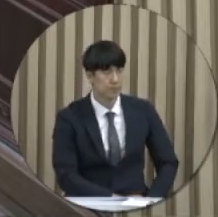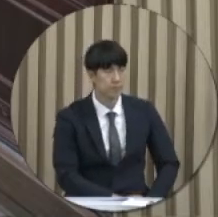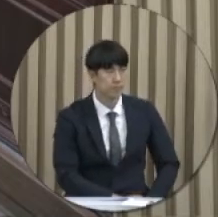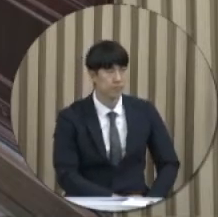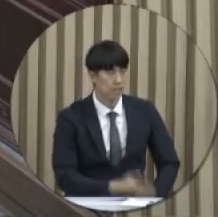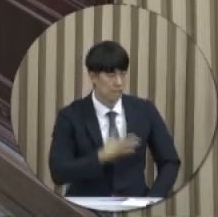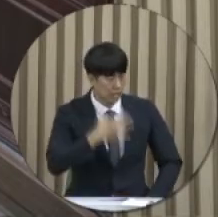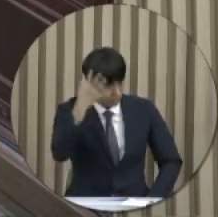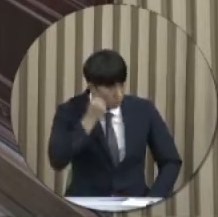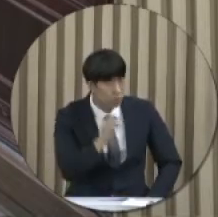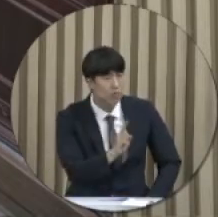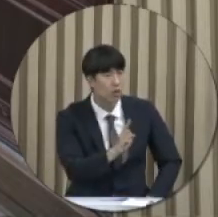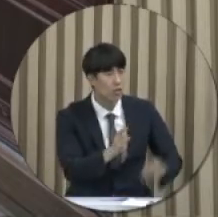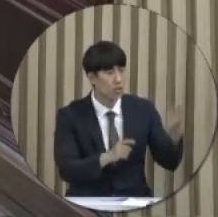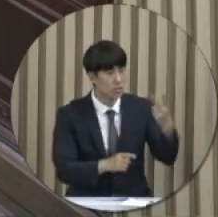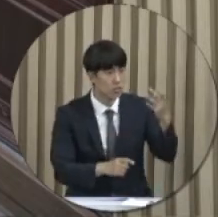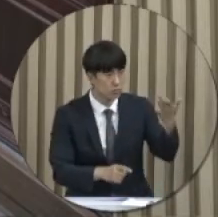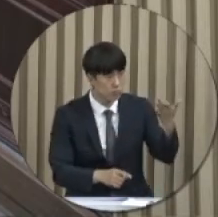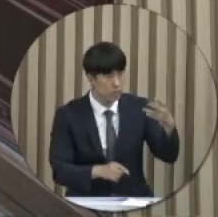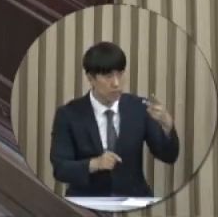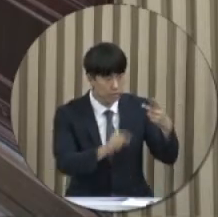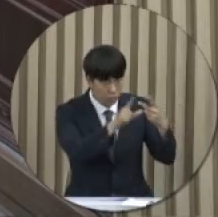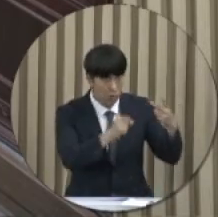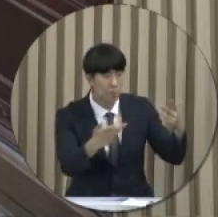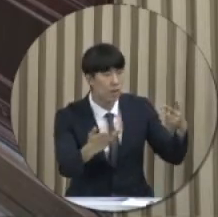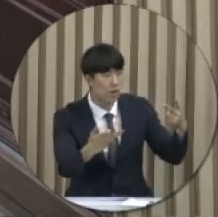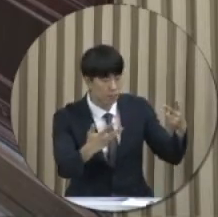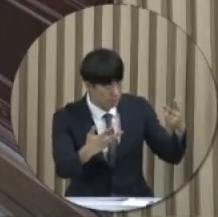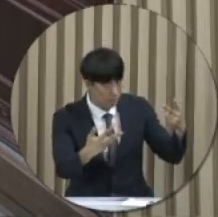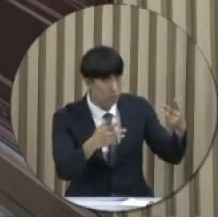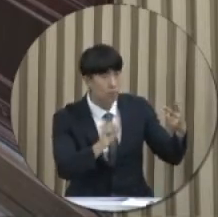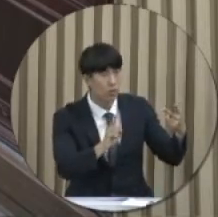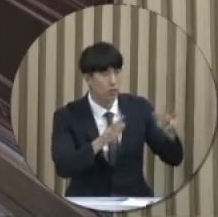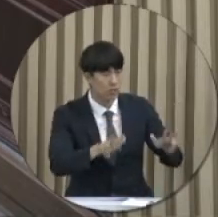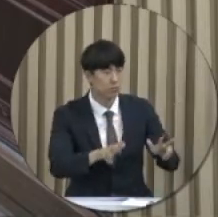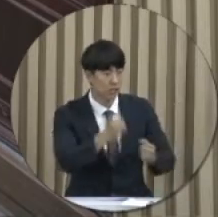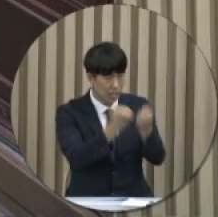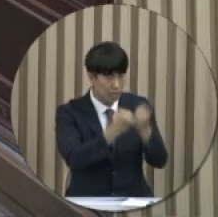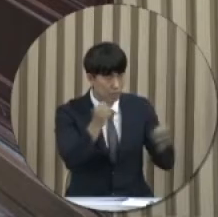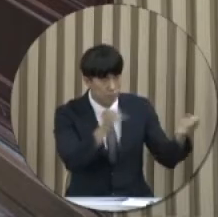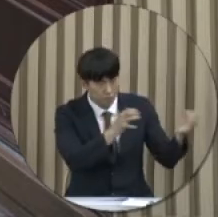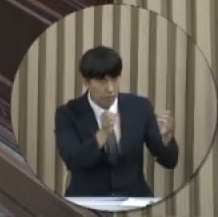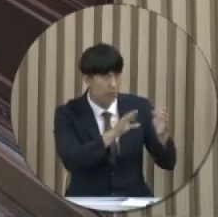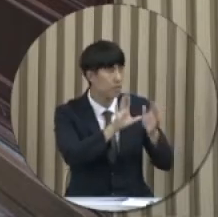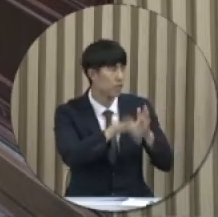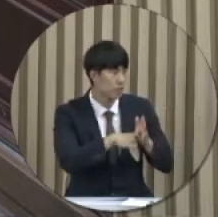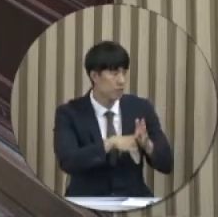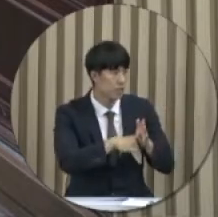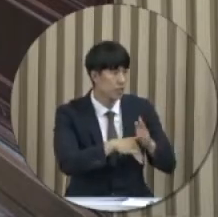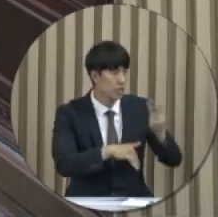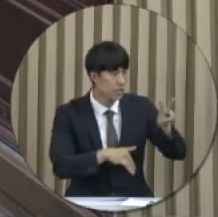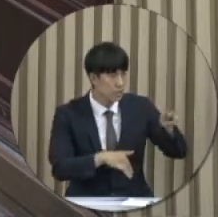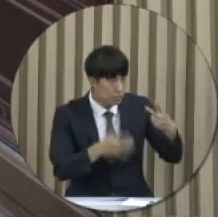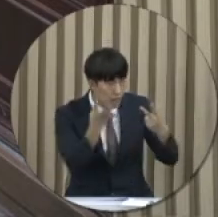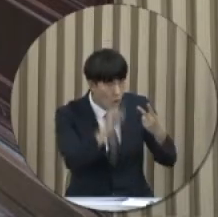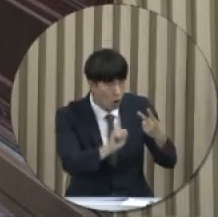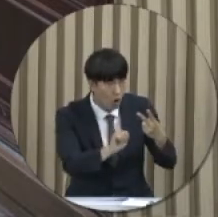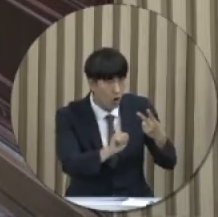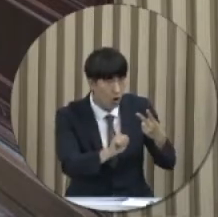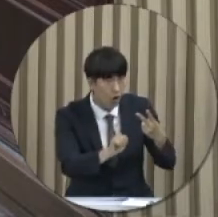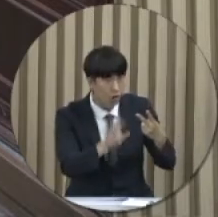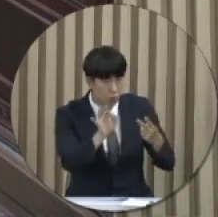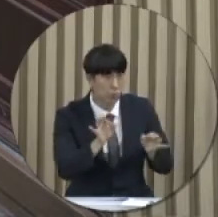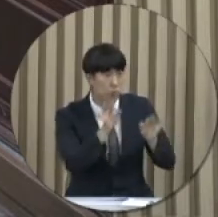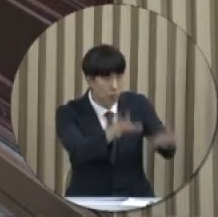저도 기억을 하고 있는데요. 19년 1월 8일 날 시장님께서 주민 간담회를 통해서 한 200억의 기부